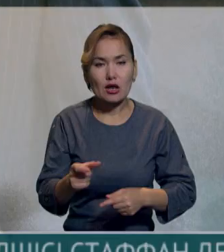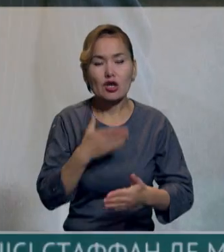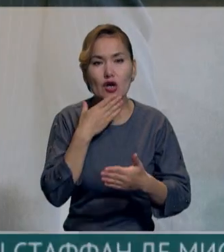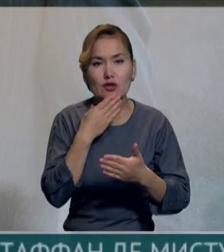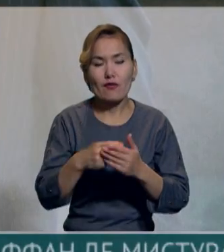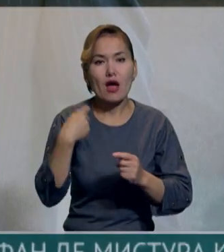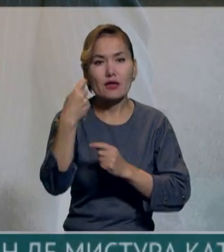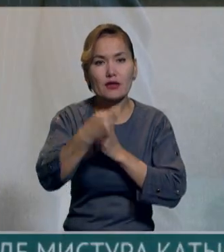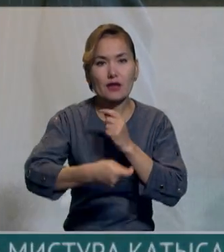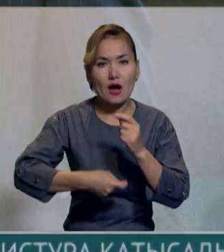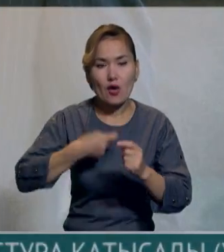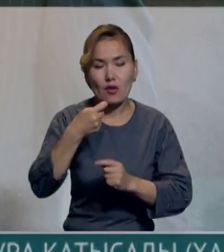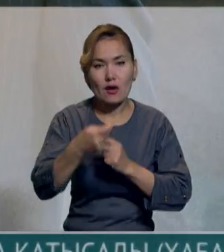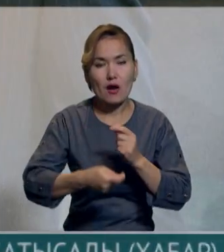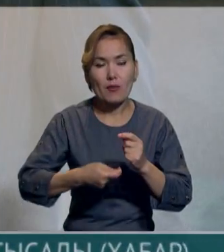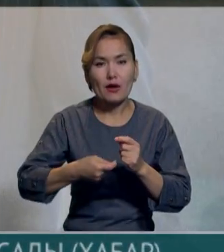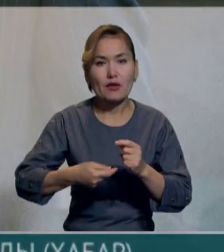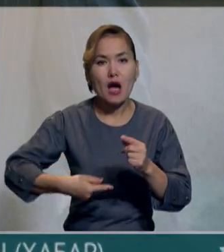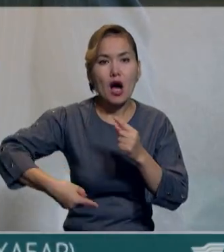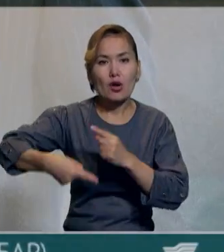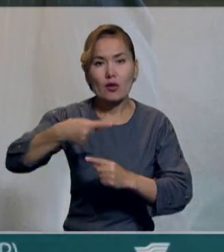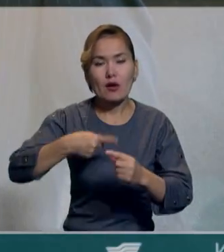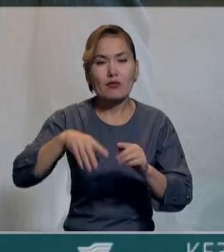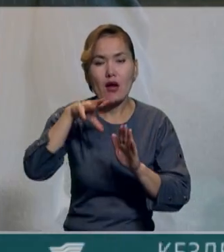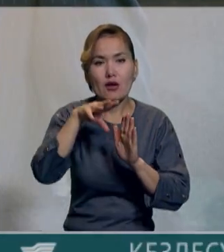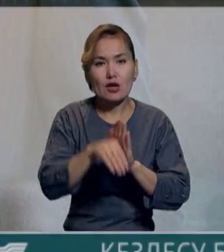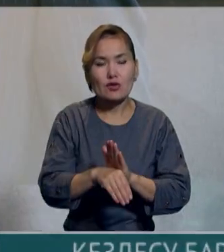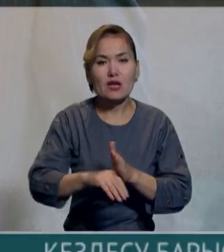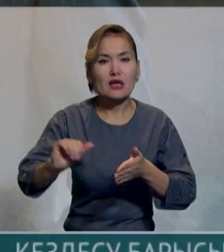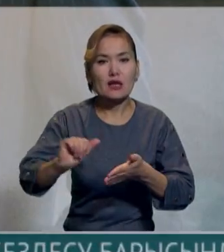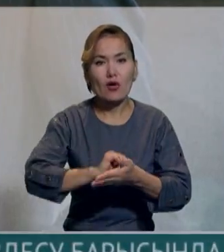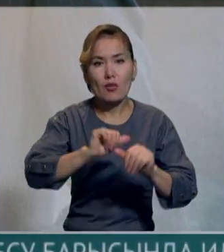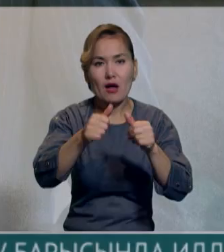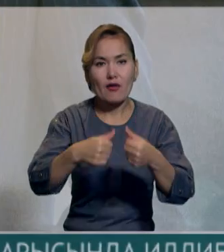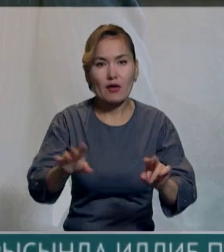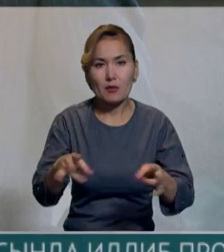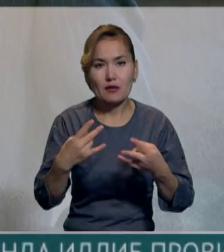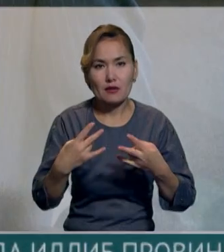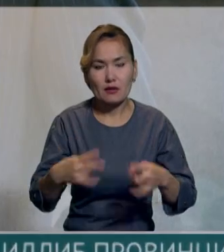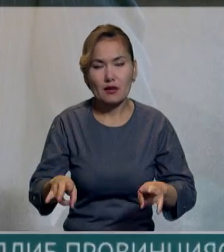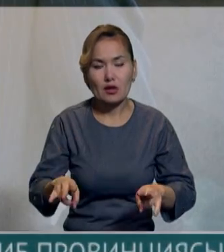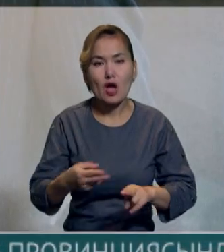тауарларын айналымға декларацияны тапсырмай тұрып ала алады. Және осы